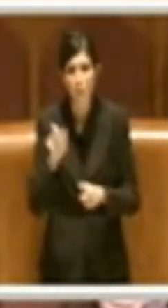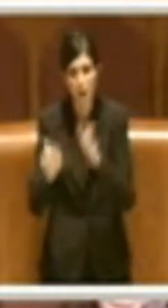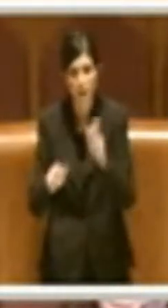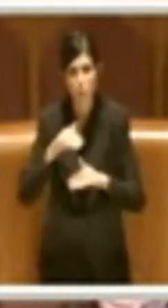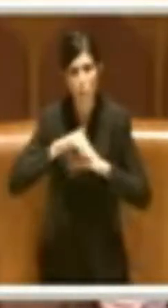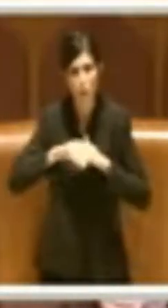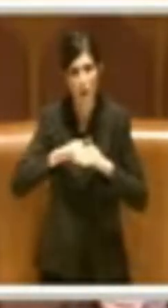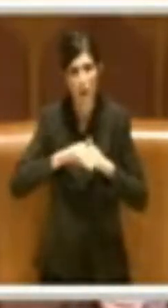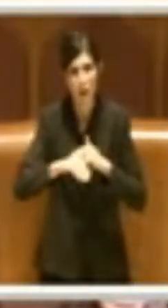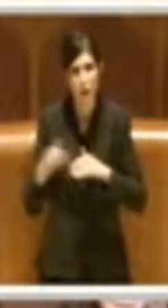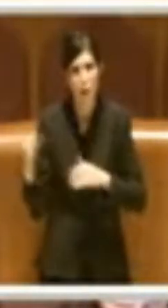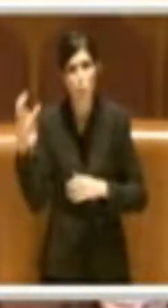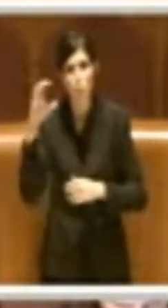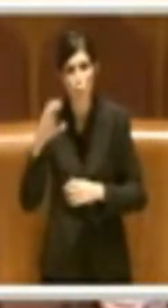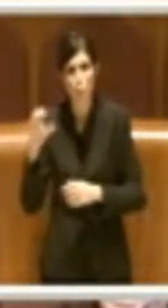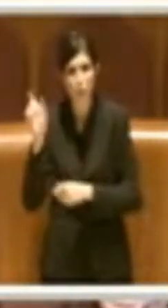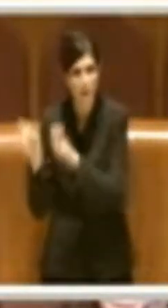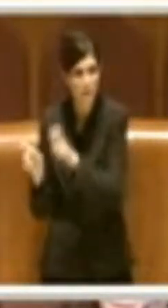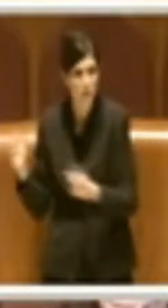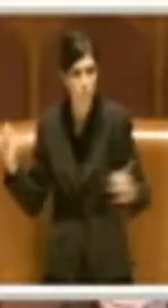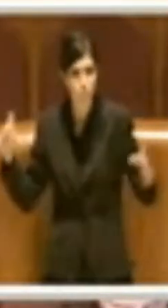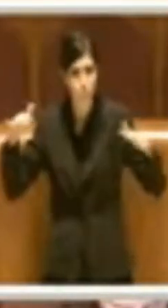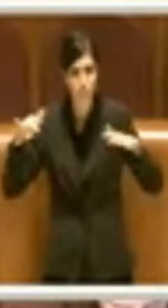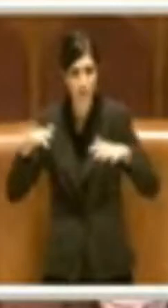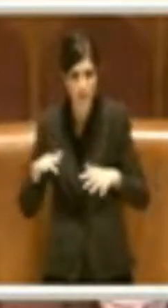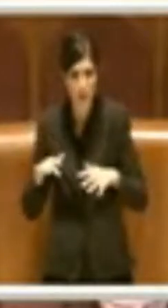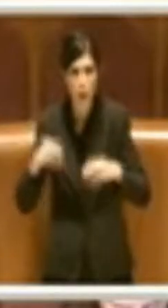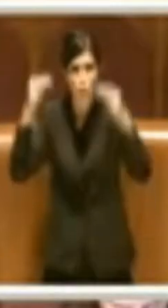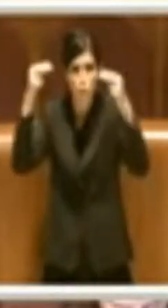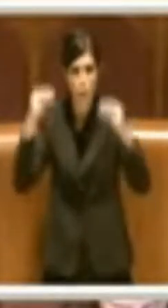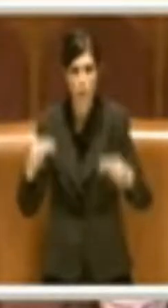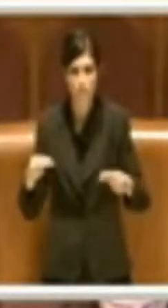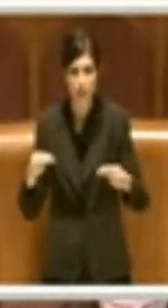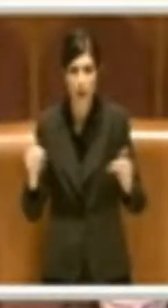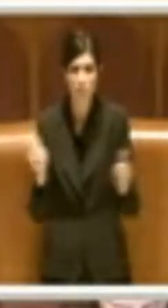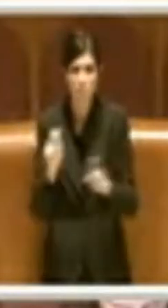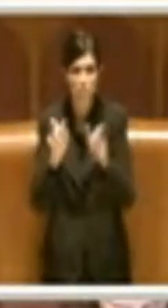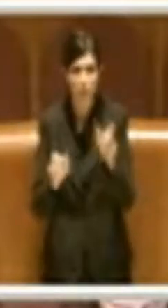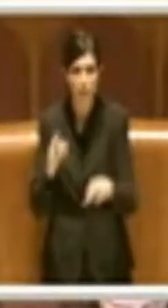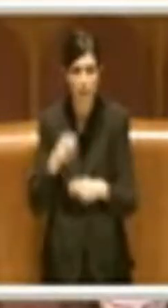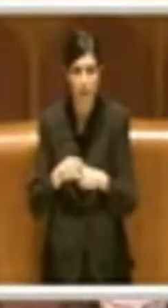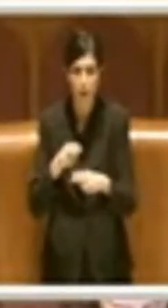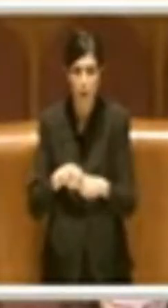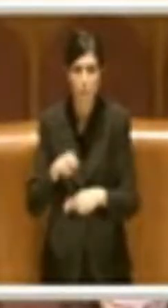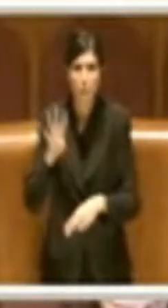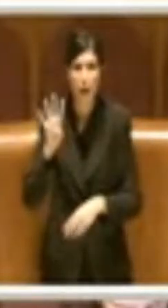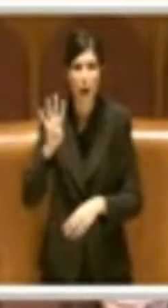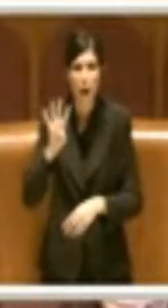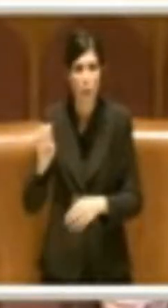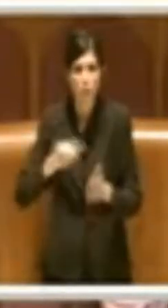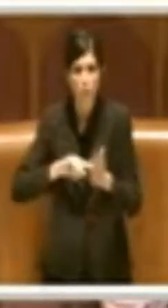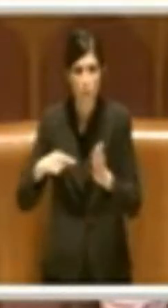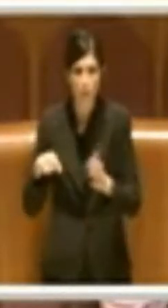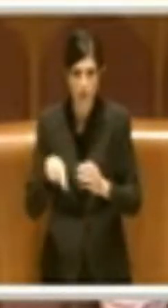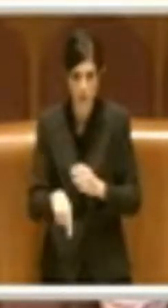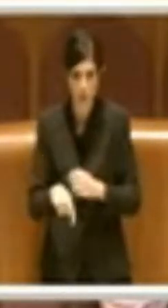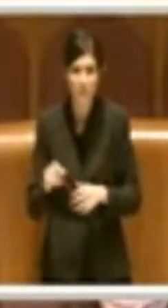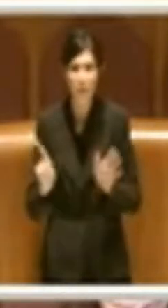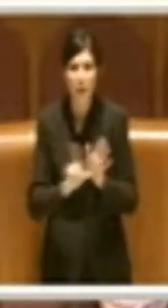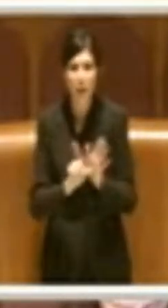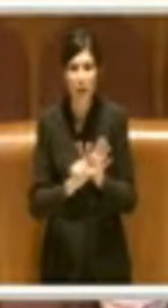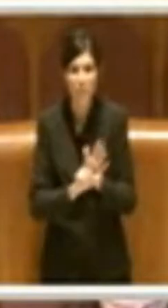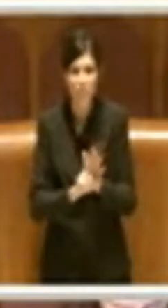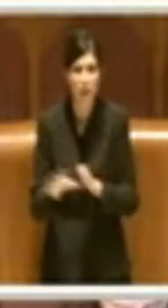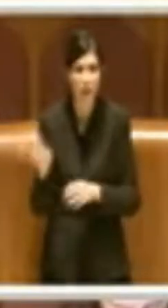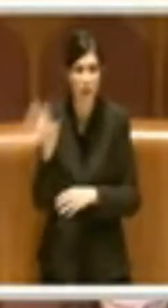che porta la popolazione a circa 4 milioni al giorno. Abbiamo poi una legge regionale, la numero 1 del 2005,